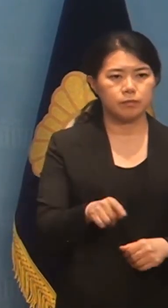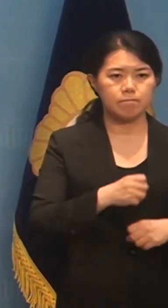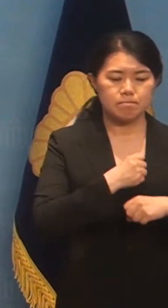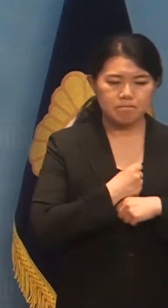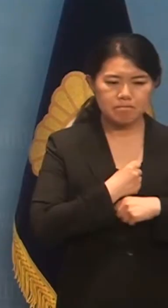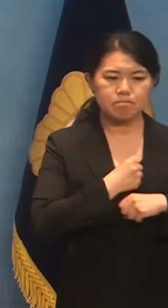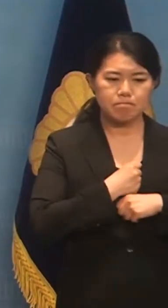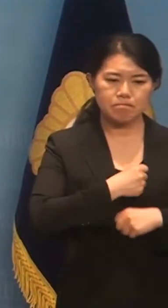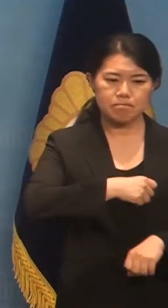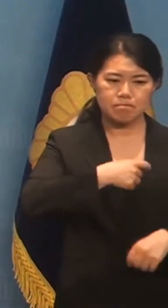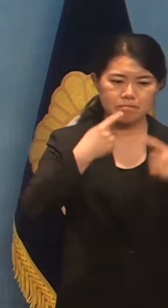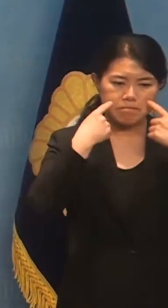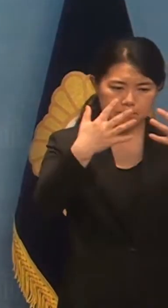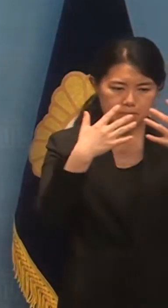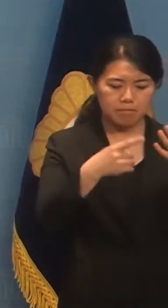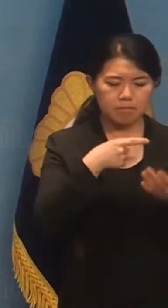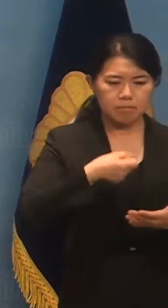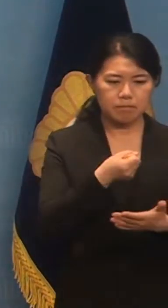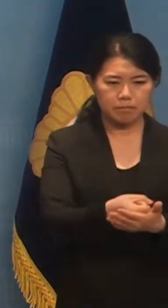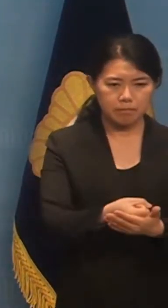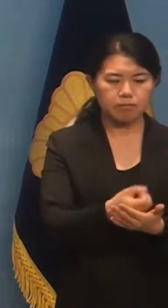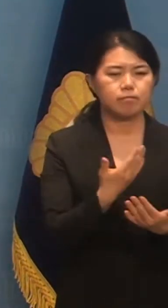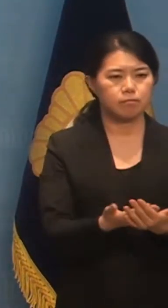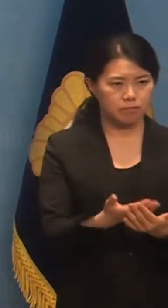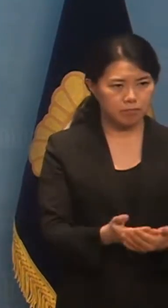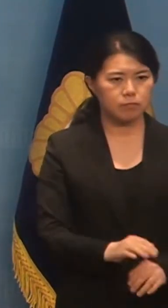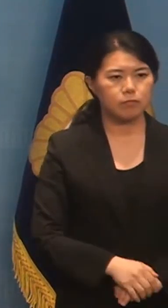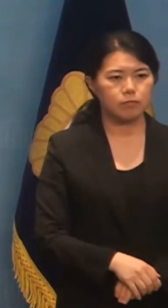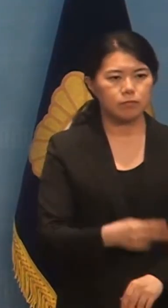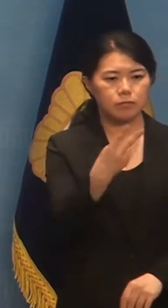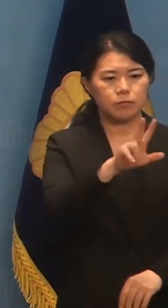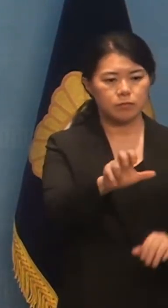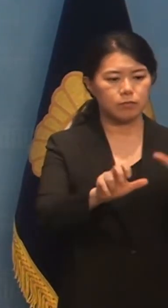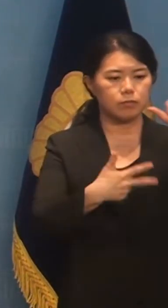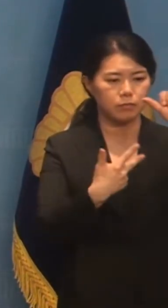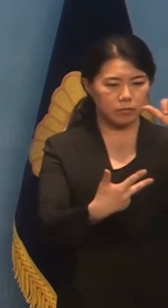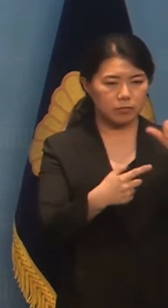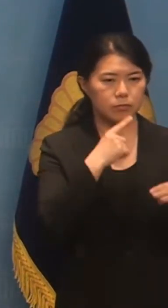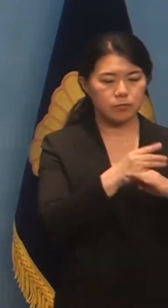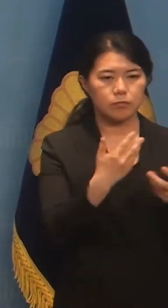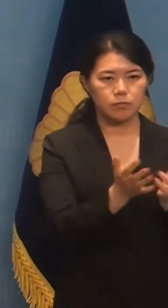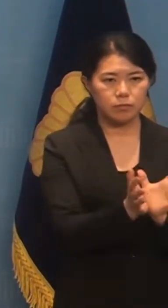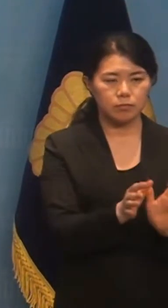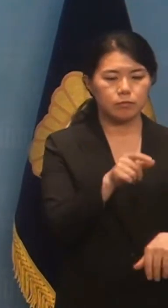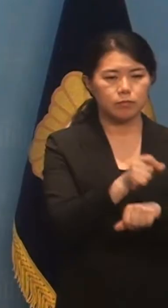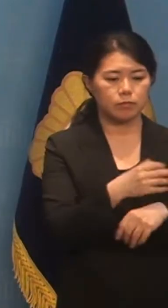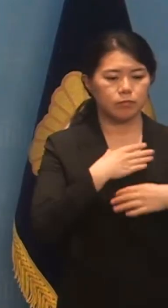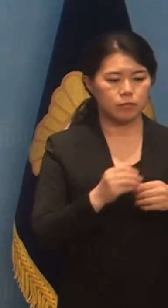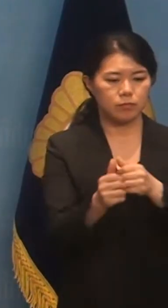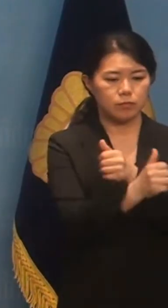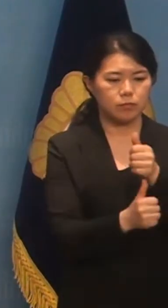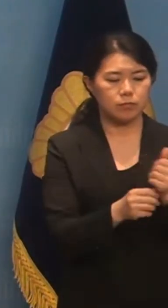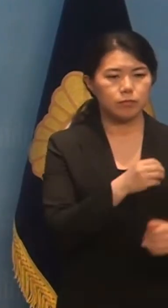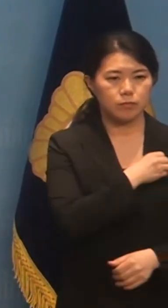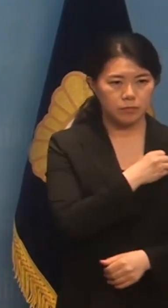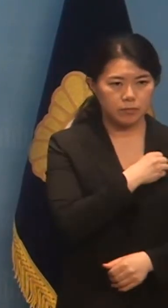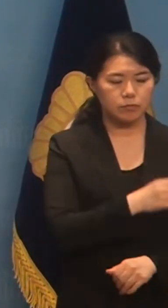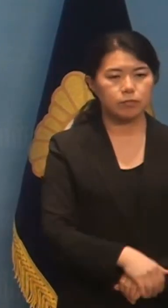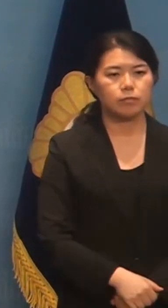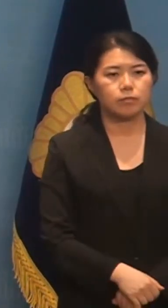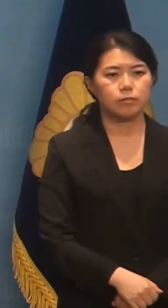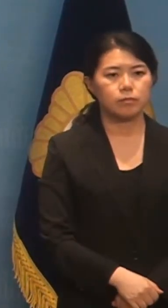엄중하고 단호한 결정을 기대한다. 2025년 5월 7일 더불어민주당 국회 행정안전위원회